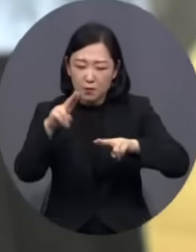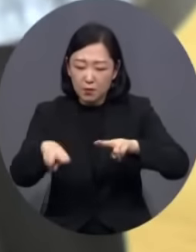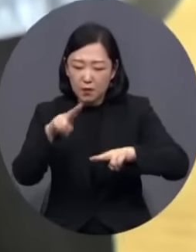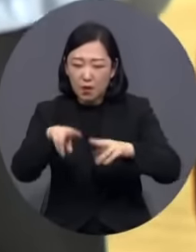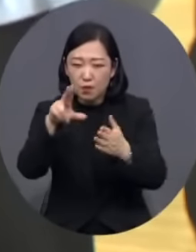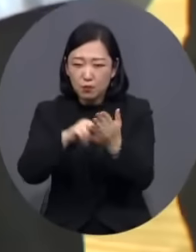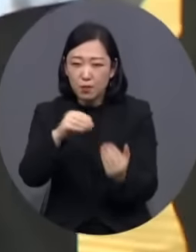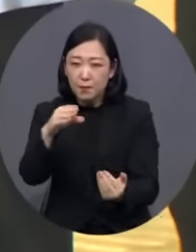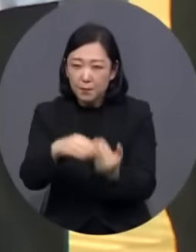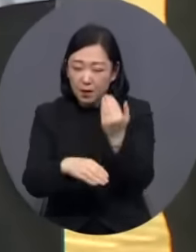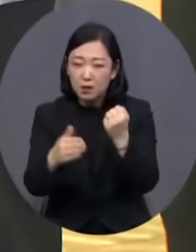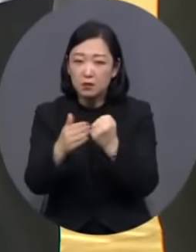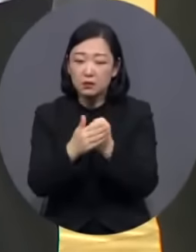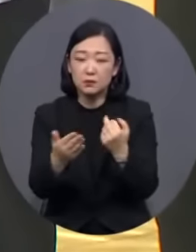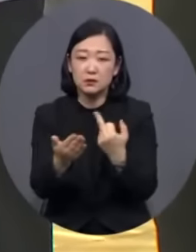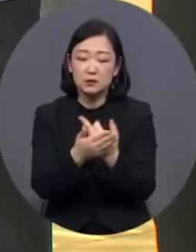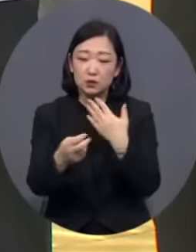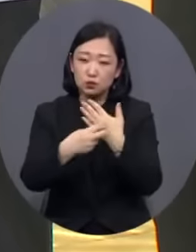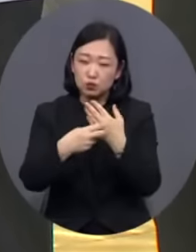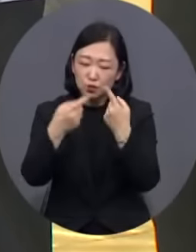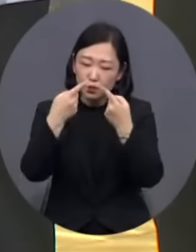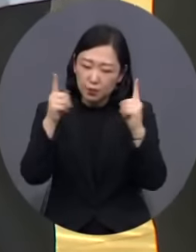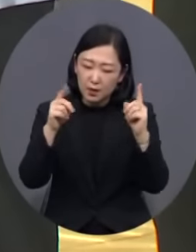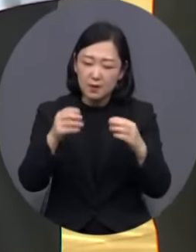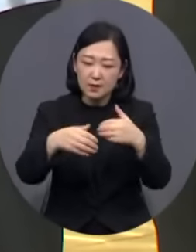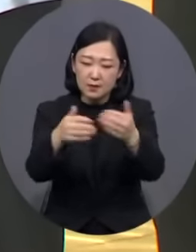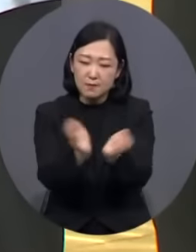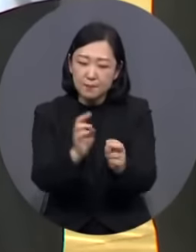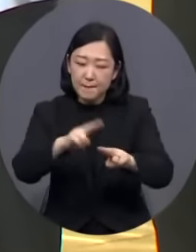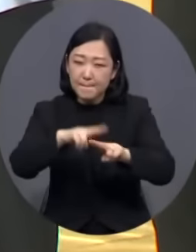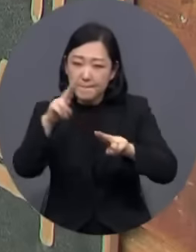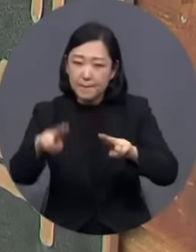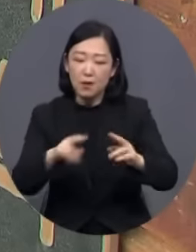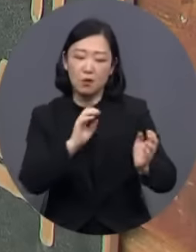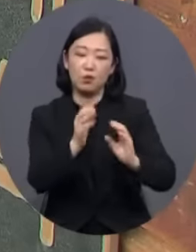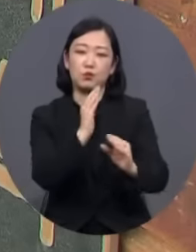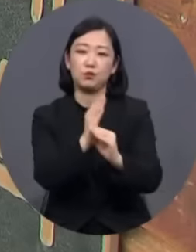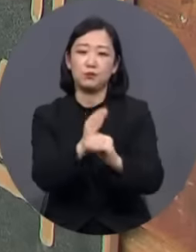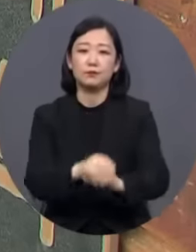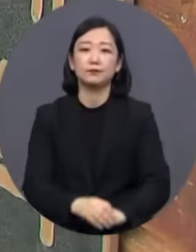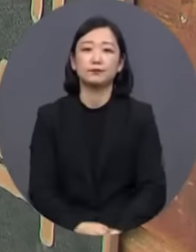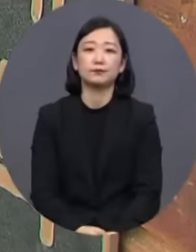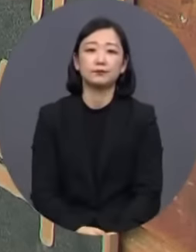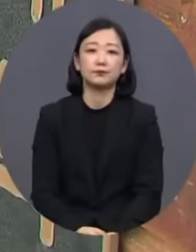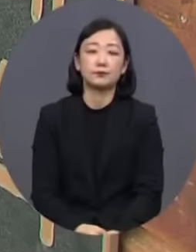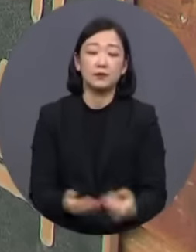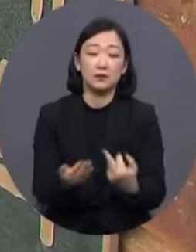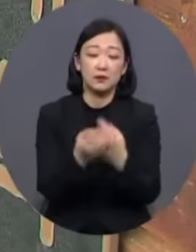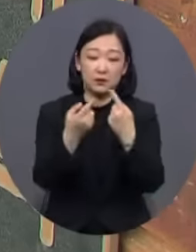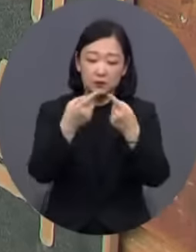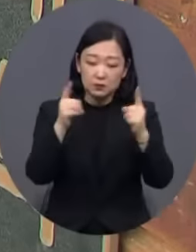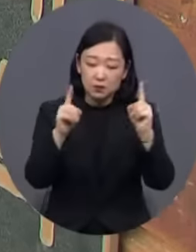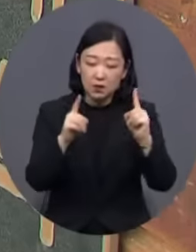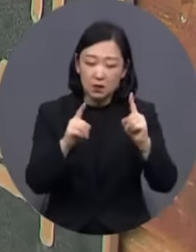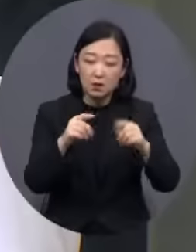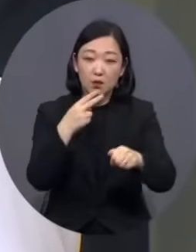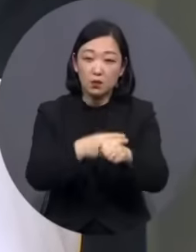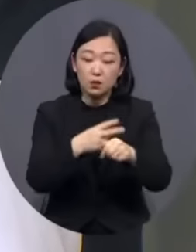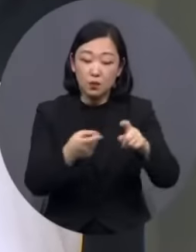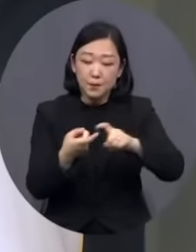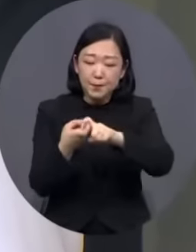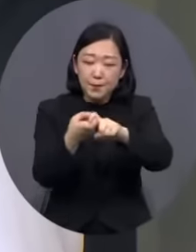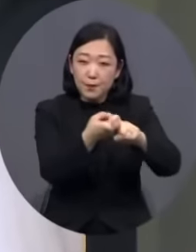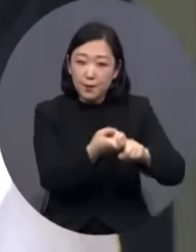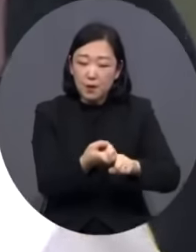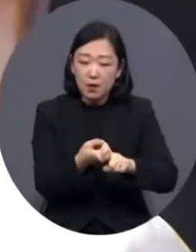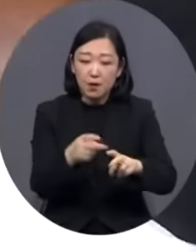제주대학교 의과대학 교수들도 집단 사직에 대한 본격적인 논의에 나섰습니다. 제주대의대 교수협의회는 소속 교수를